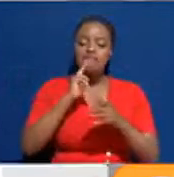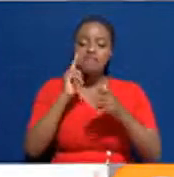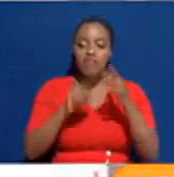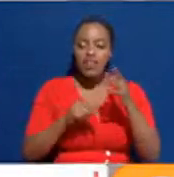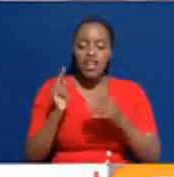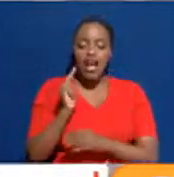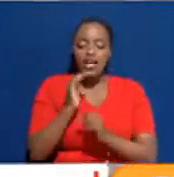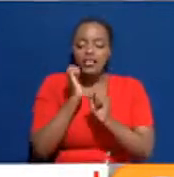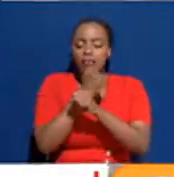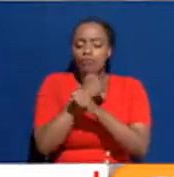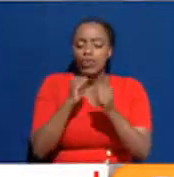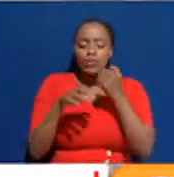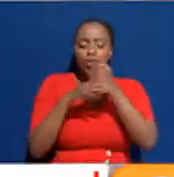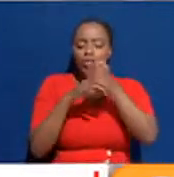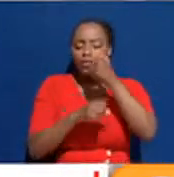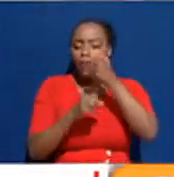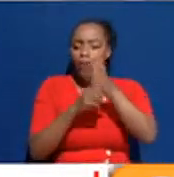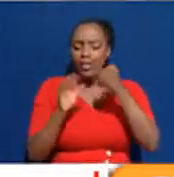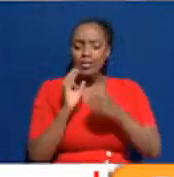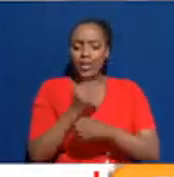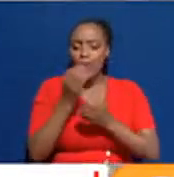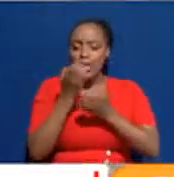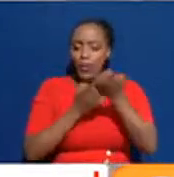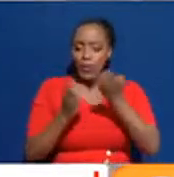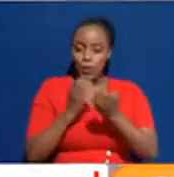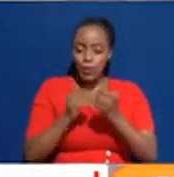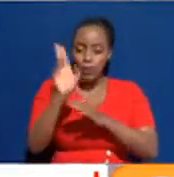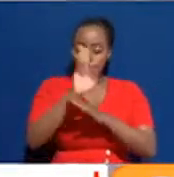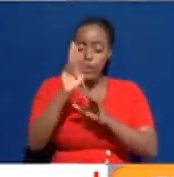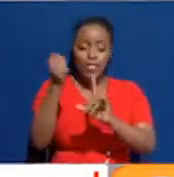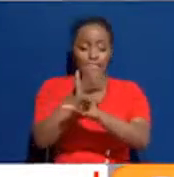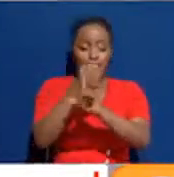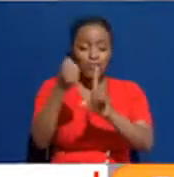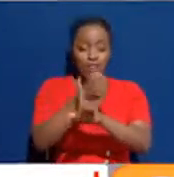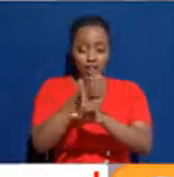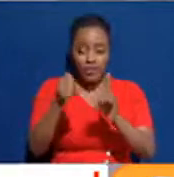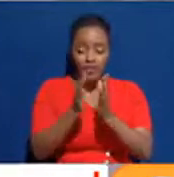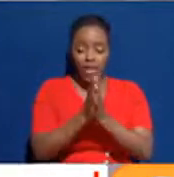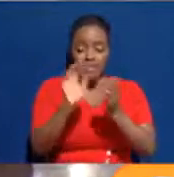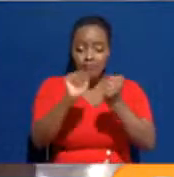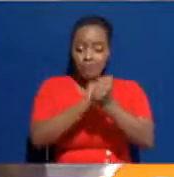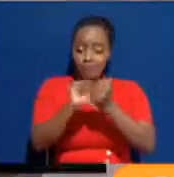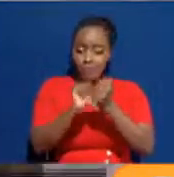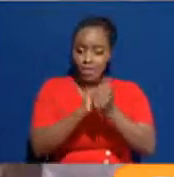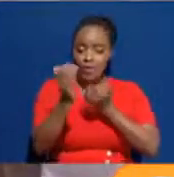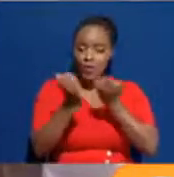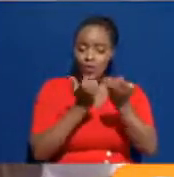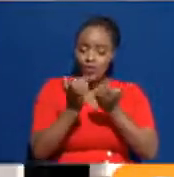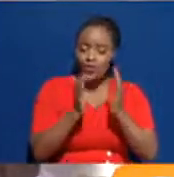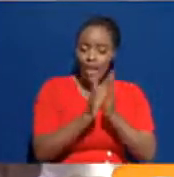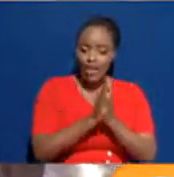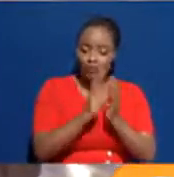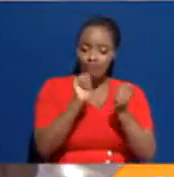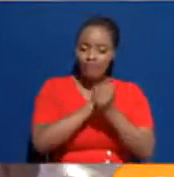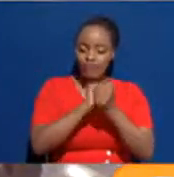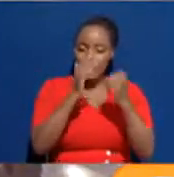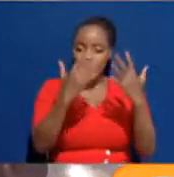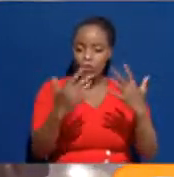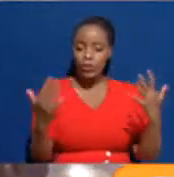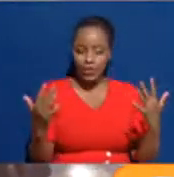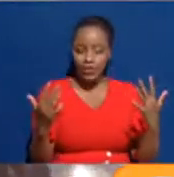we cannot sabotage our economy using violence and destruction of business and destruction of